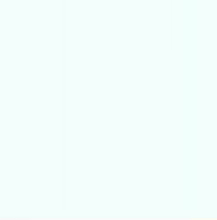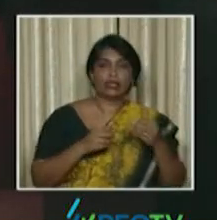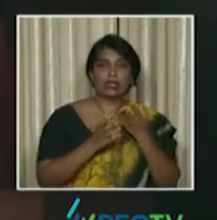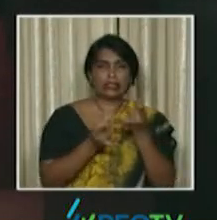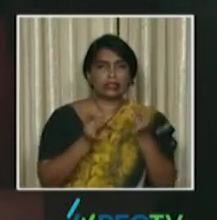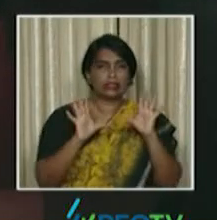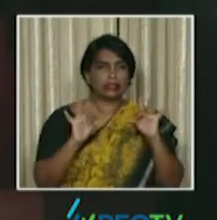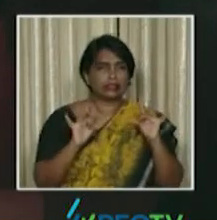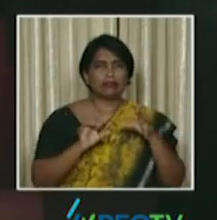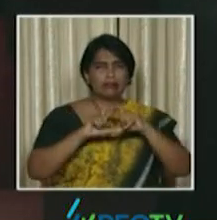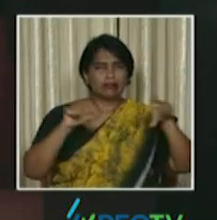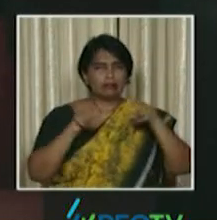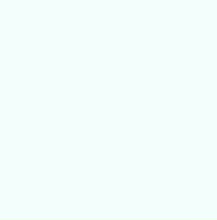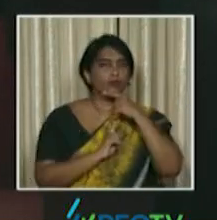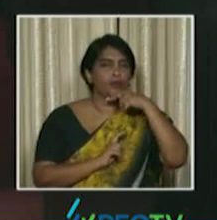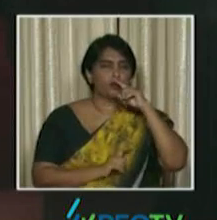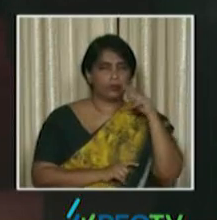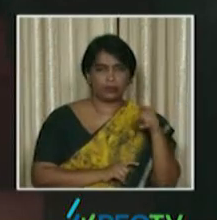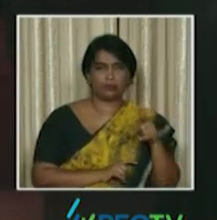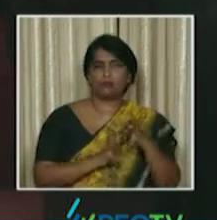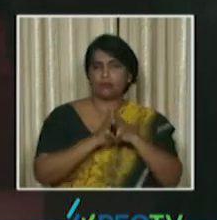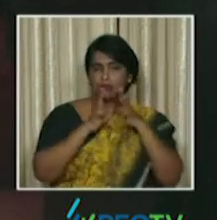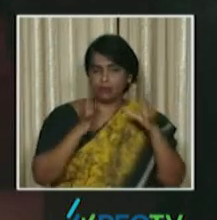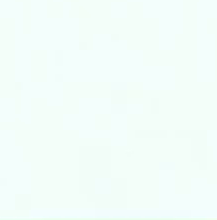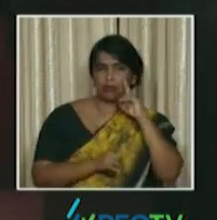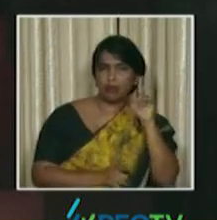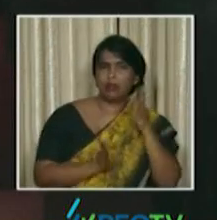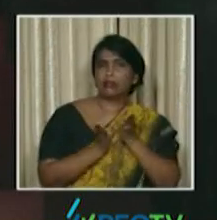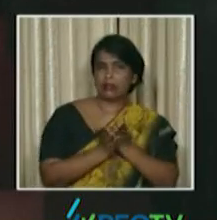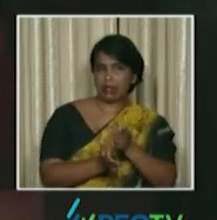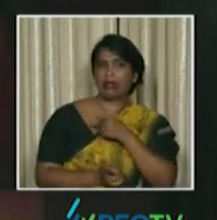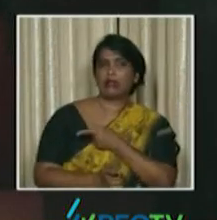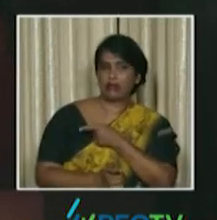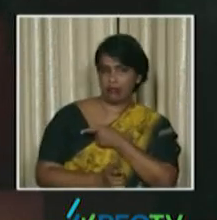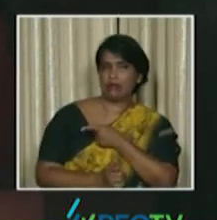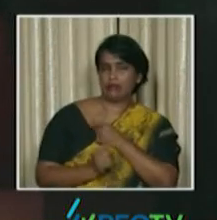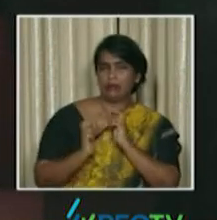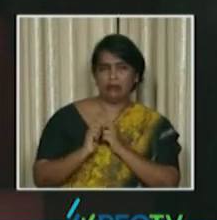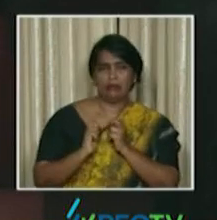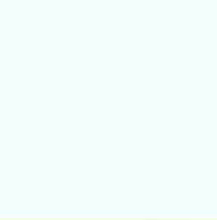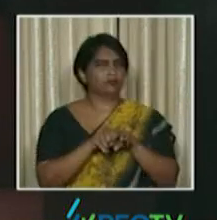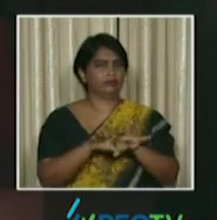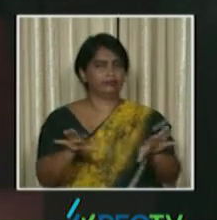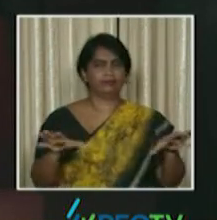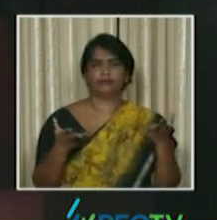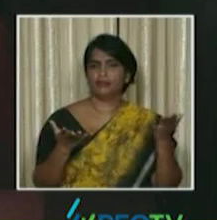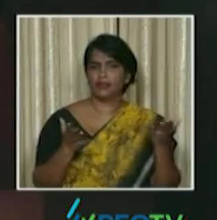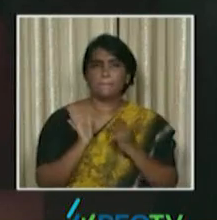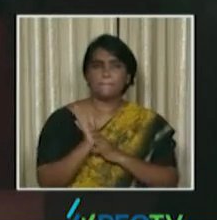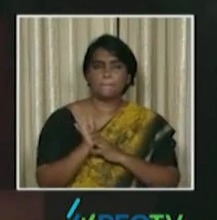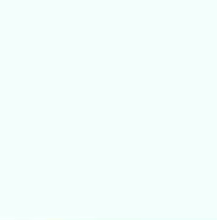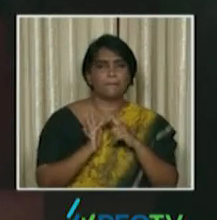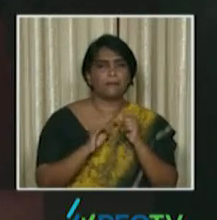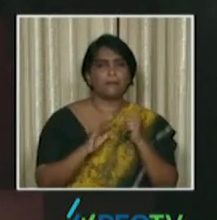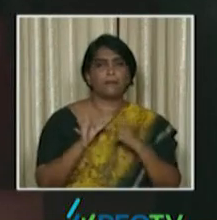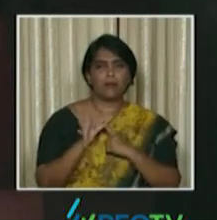ග්‍රීස් සහ පැලට්ස් වගේක් ඇවිල්ලා තියෙනවා. බොහෝ දෙනෙක් අනුමාන කරන එක එක්ස්ප්‍රස් පර්ල් නෞකාවෙන් සිදුණු විනාශය නිසා කියලා. මීපයක තියෙන්නේ